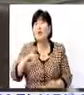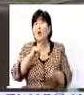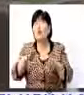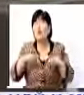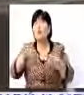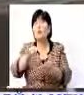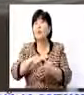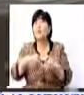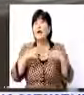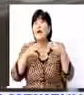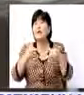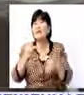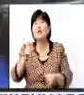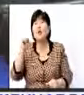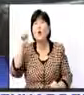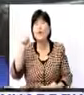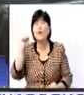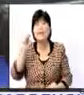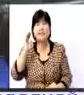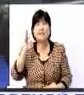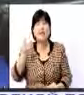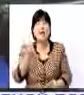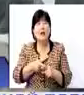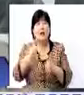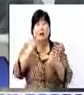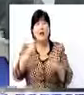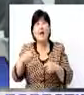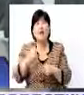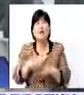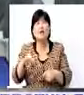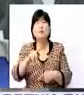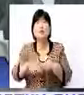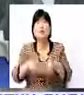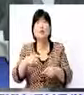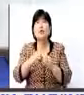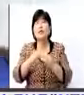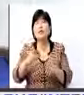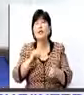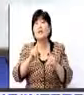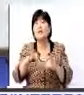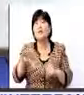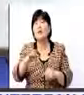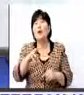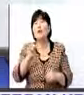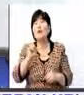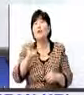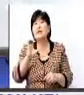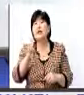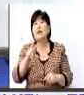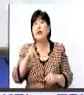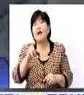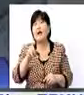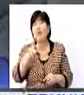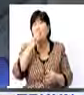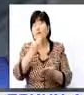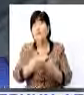с участием делегаций из Узбекистана. Об этом сообщил аким области на очередной 15-й сессии областного маслихата. В рамках отчета